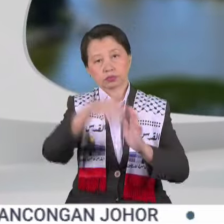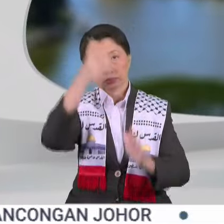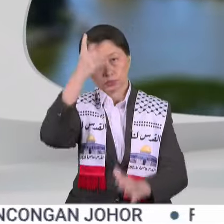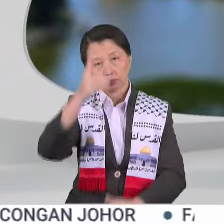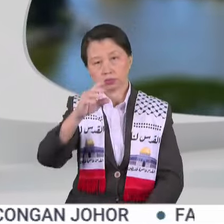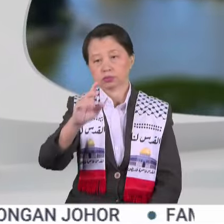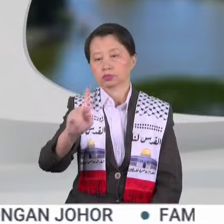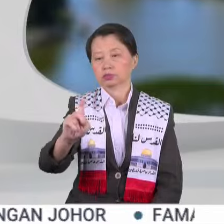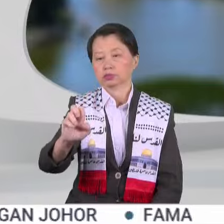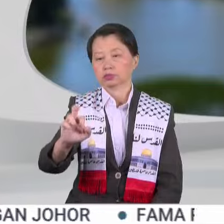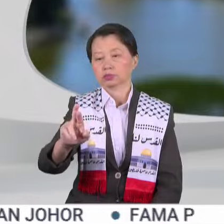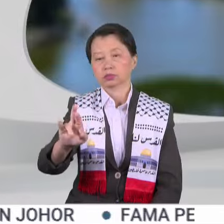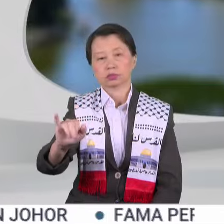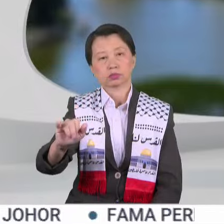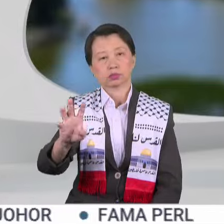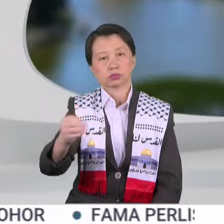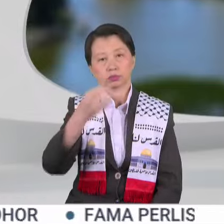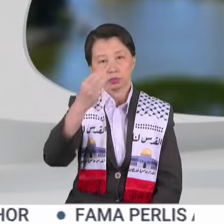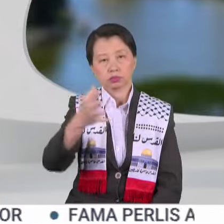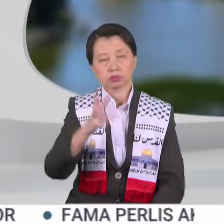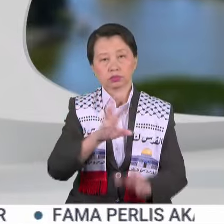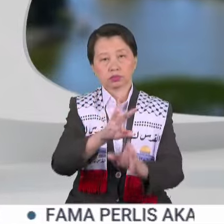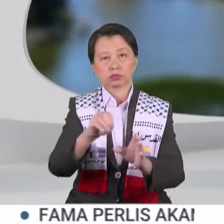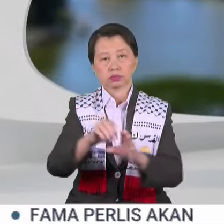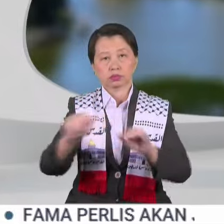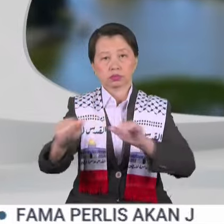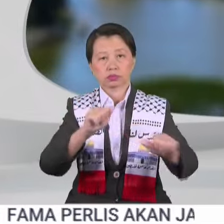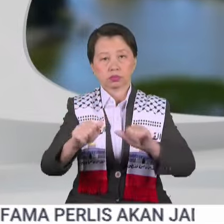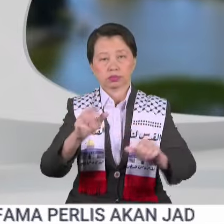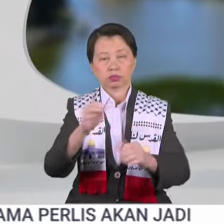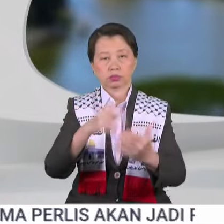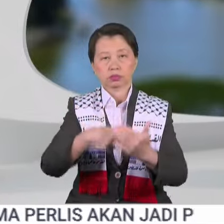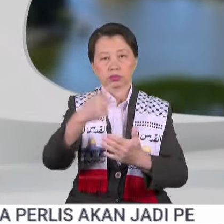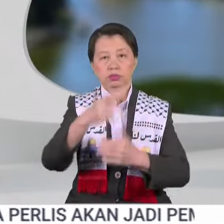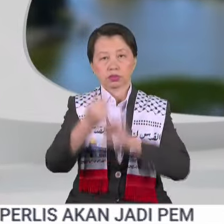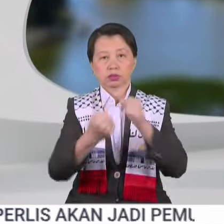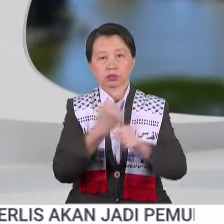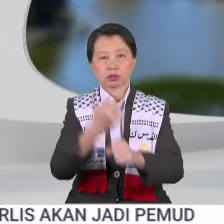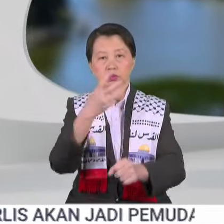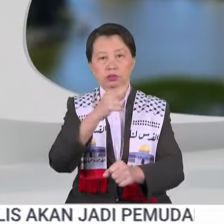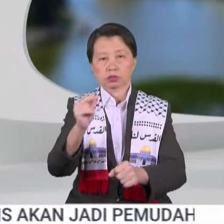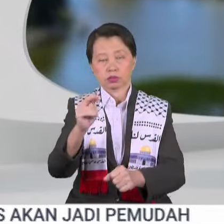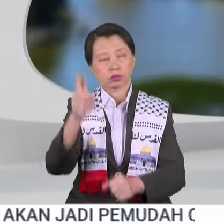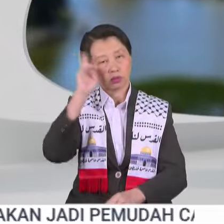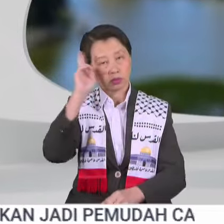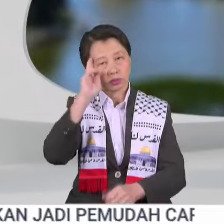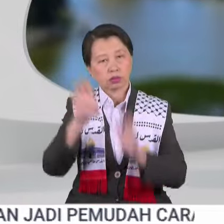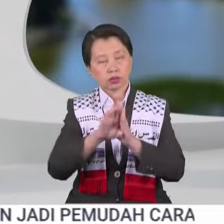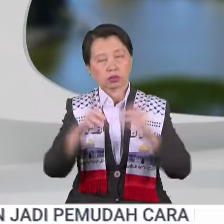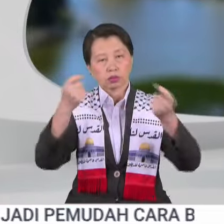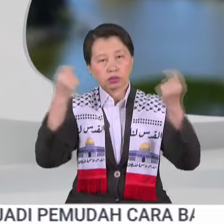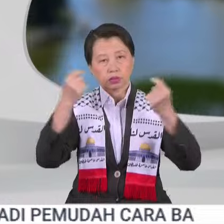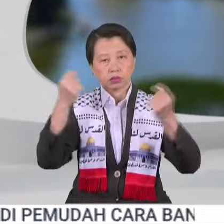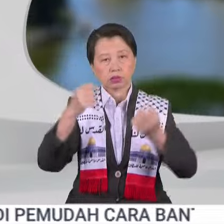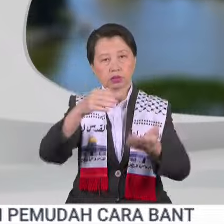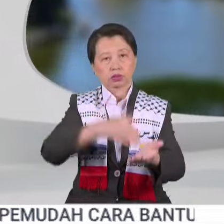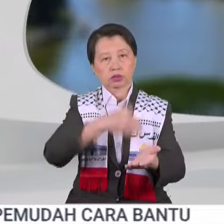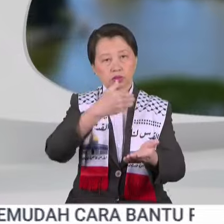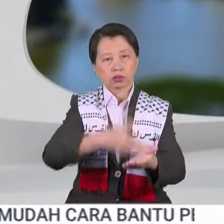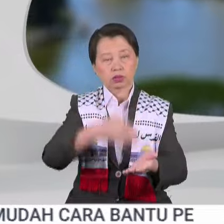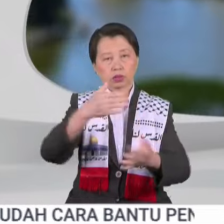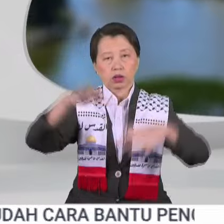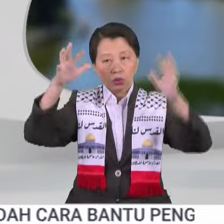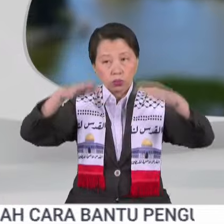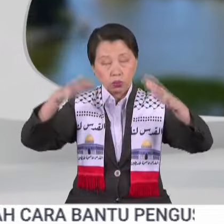Dato' Sri Abdul Karim Rahman Hamzah memberitahu ia melibatkan aktiviti dan program tahunan seperti Festival Muzik Hutan Hujan